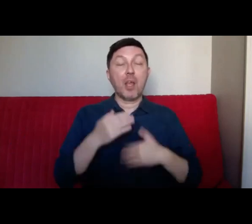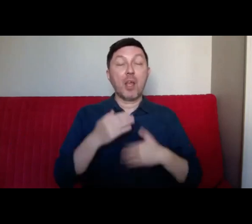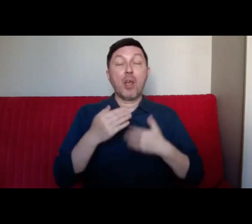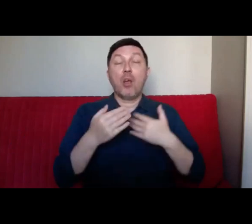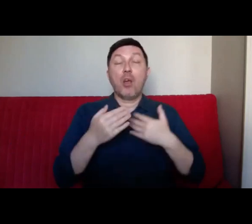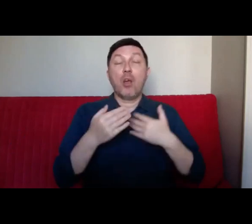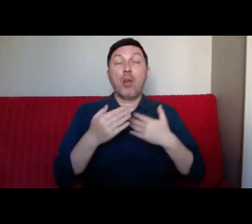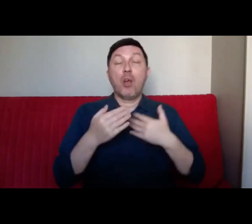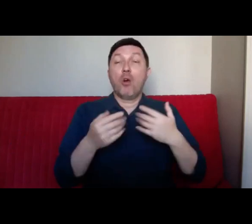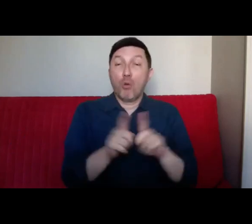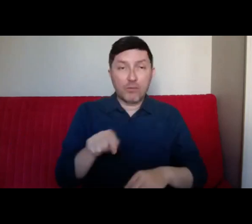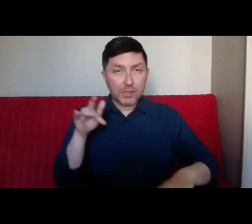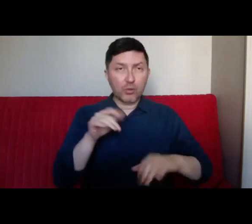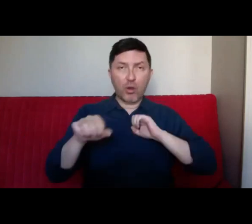terrain.